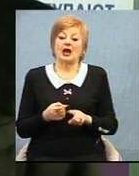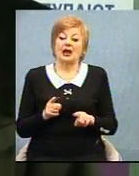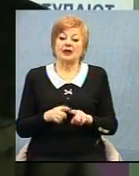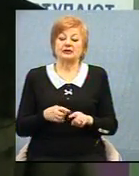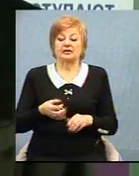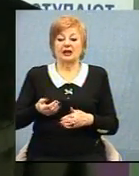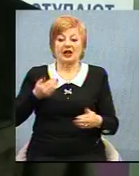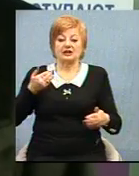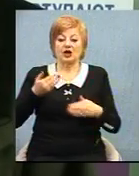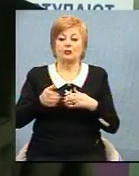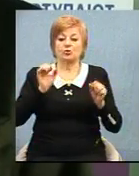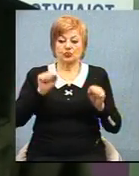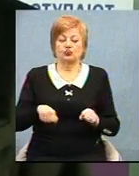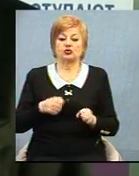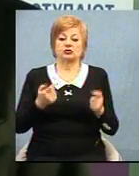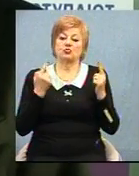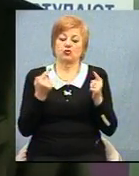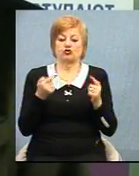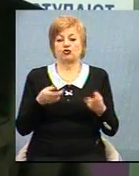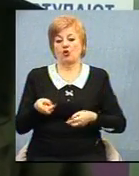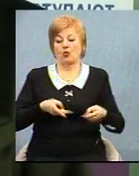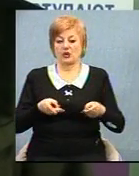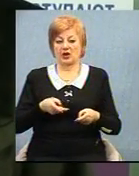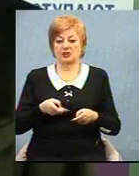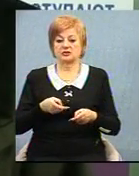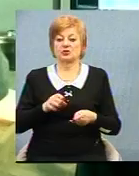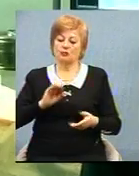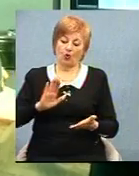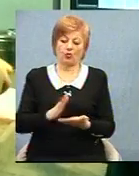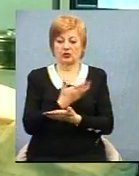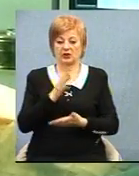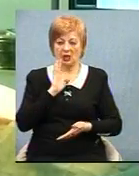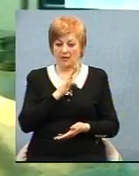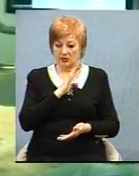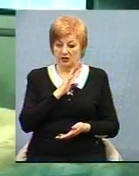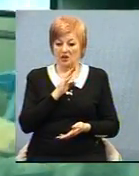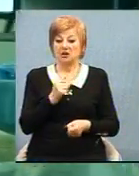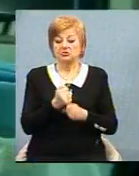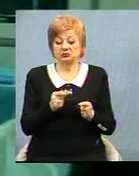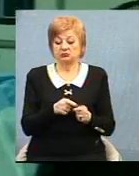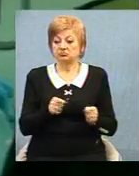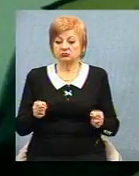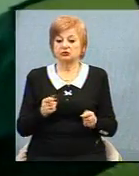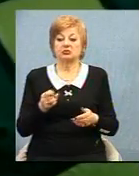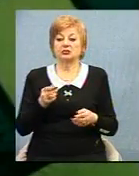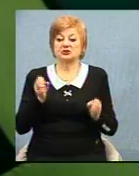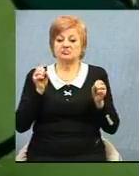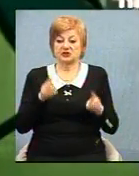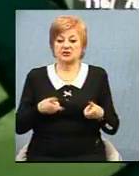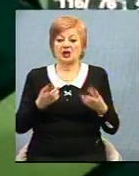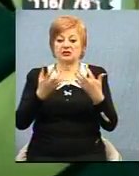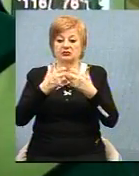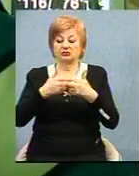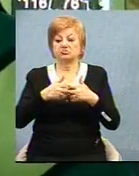рано или поздно может привести к большой операции по удалению органа. Процедуру здійснюють за допомогою ангіографа під